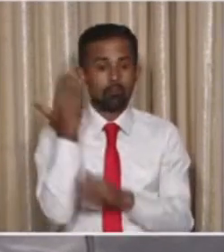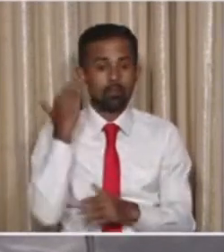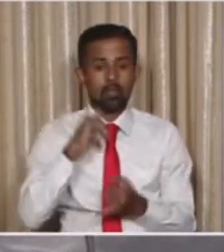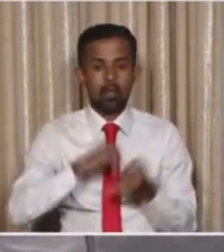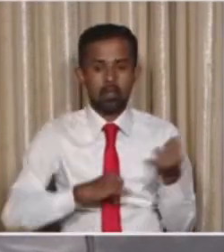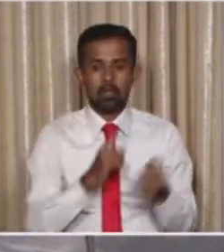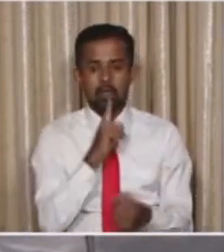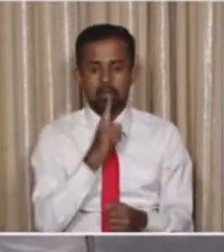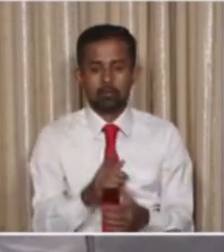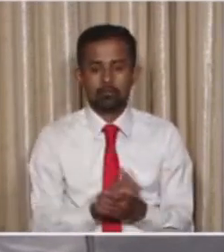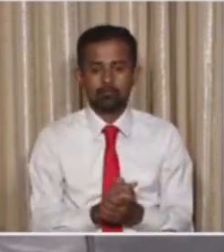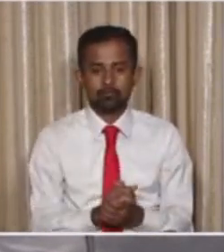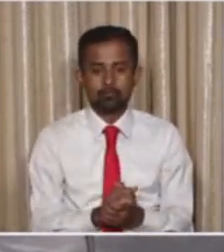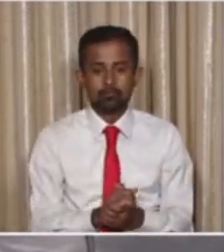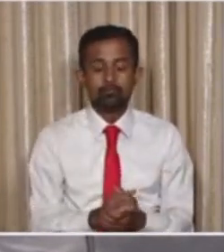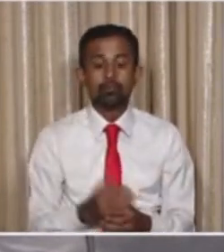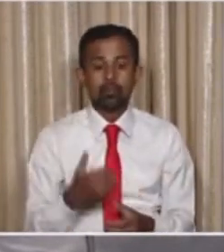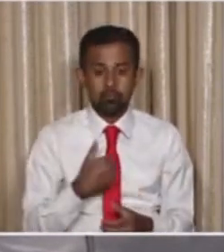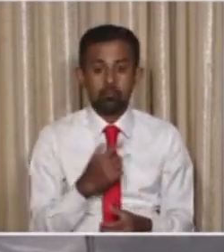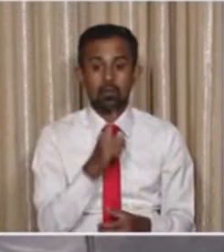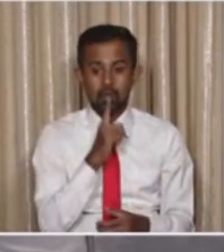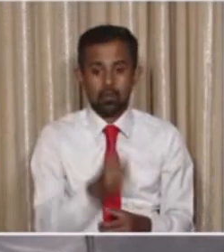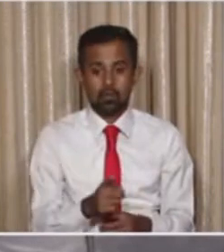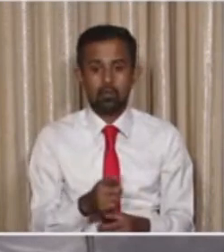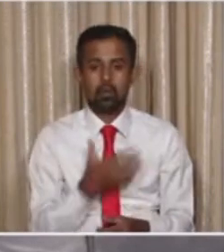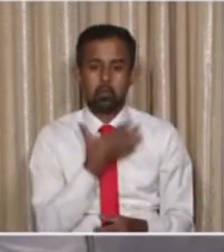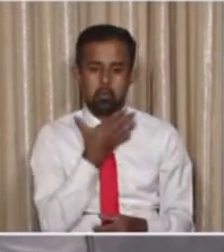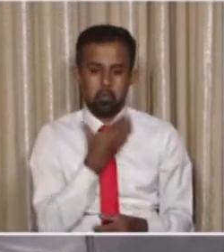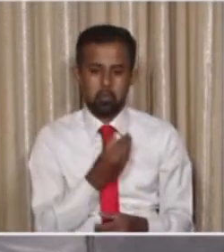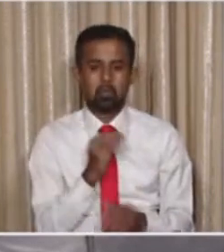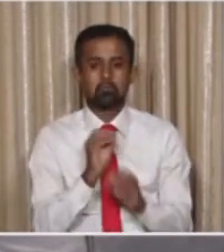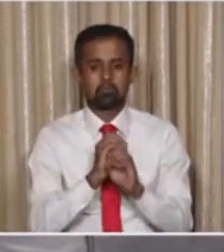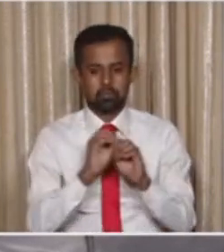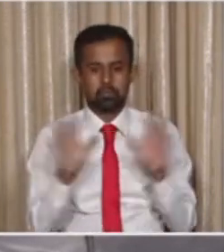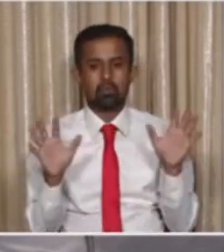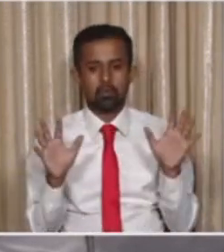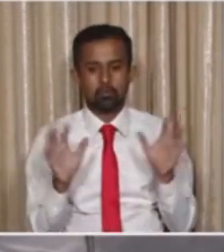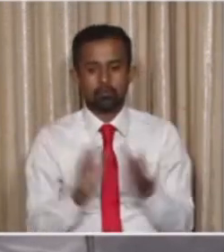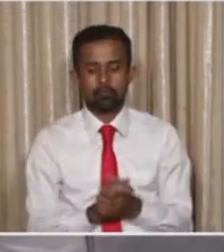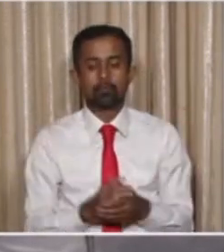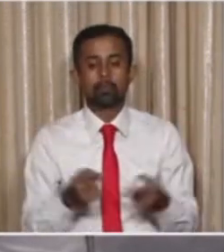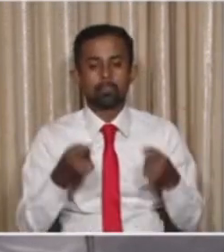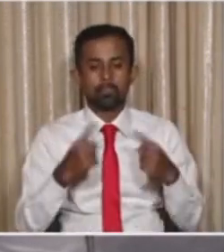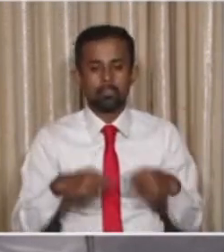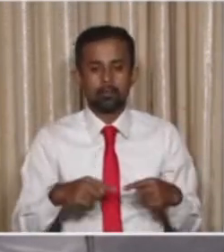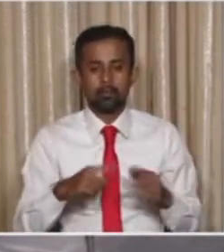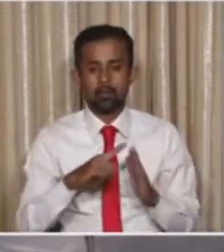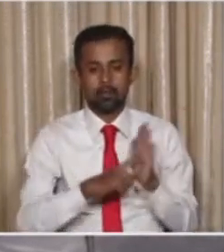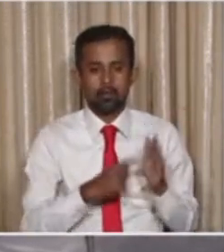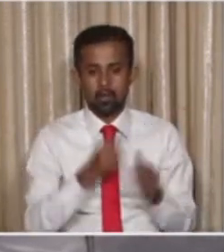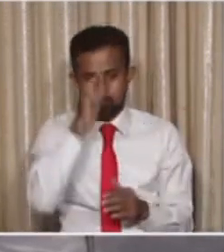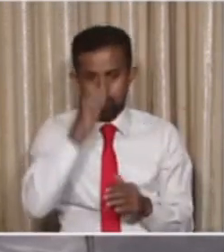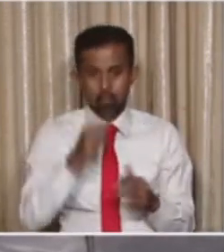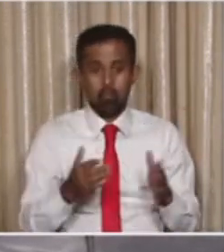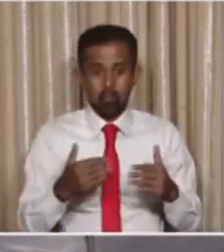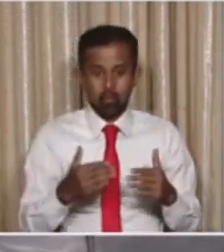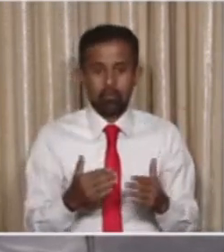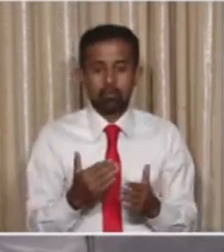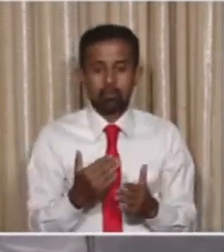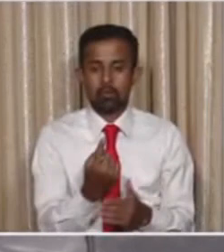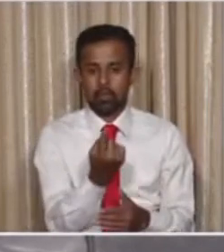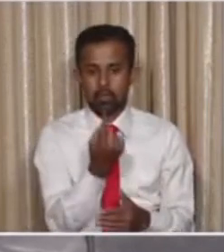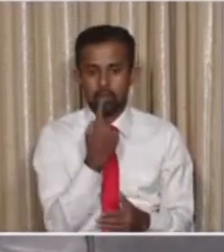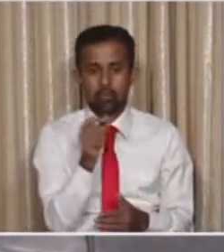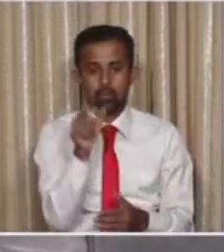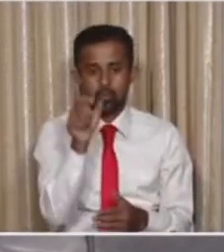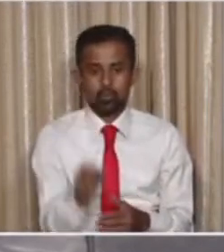කියනවා. ඊට යන ඒ නිසා තමයි මම කිව්වේ මේක සාවද්‍ය ප්‍රකාශයක් කියලා. ඊළඟට ජයන්ත කොළඹගේ මහත්තයා තවදුරටත් මට මෙන්න මේ දෙයක් කියනවා.